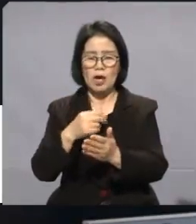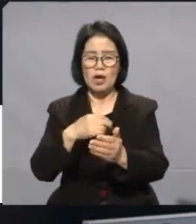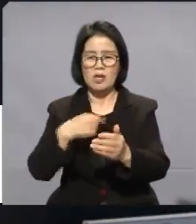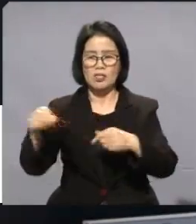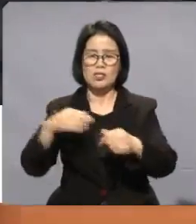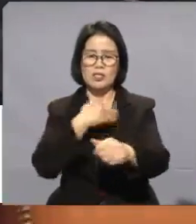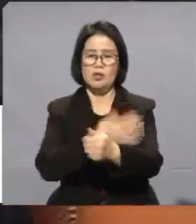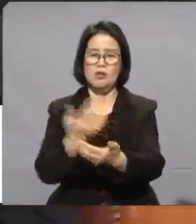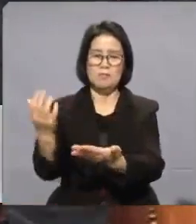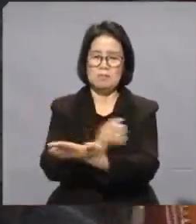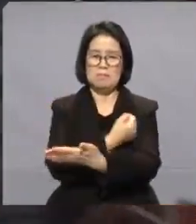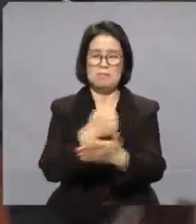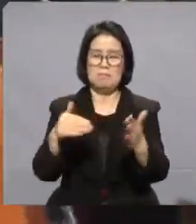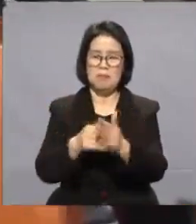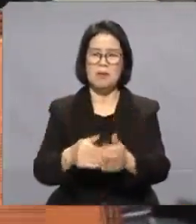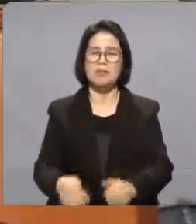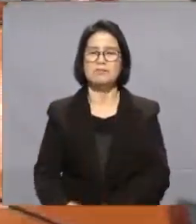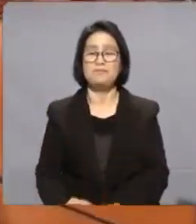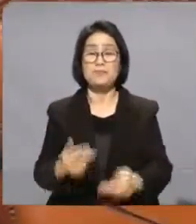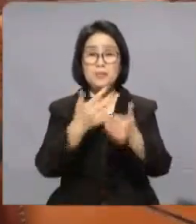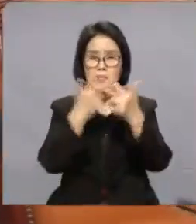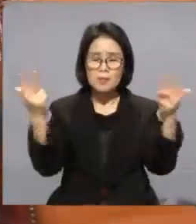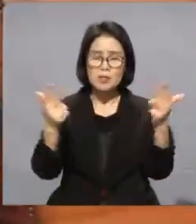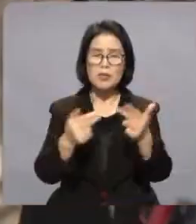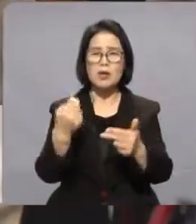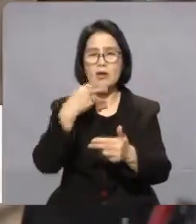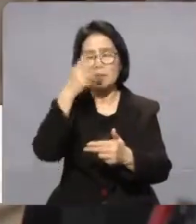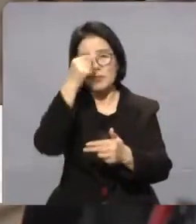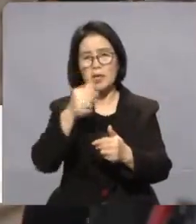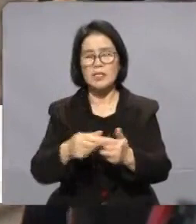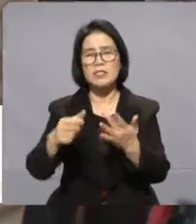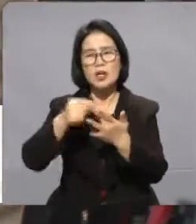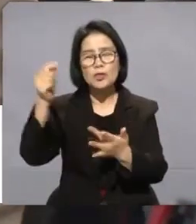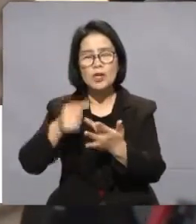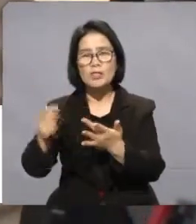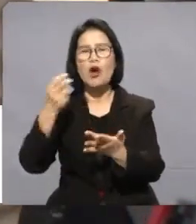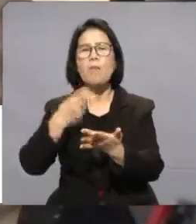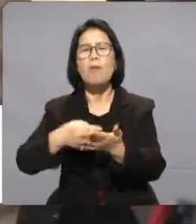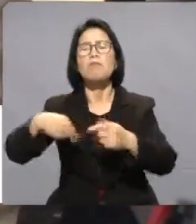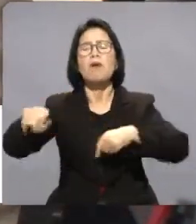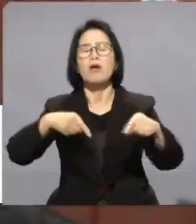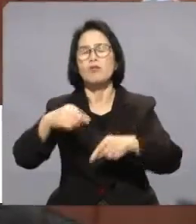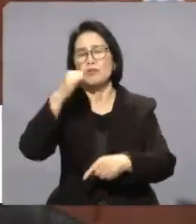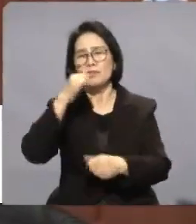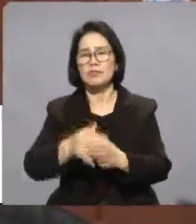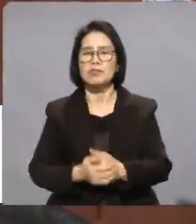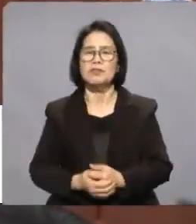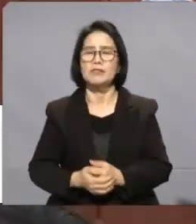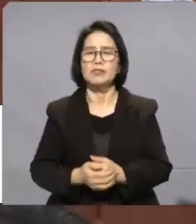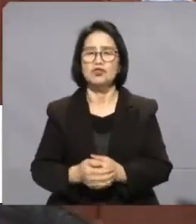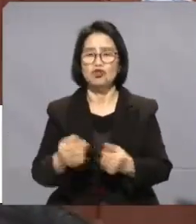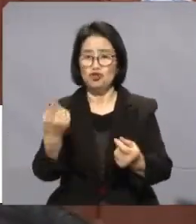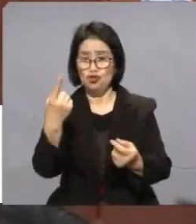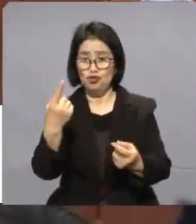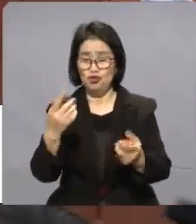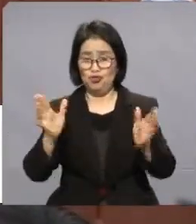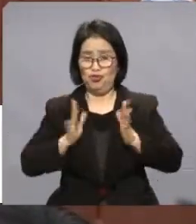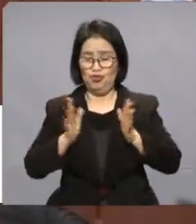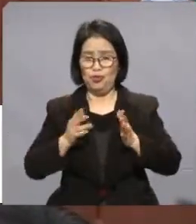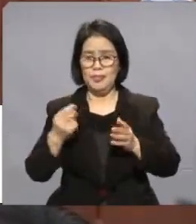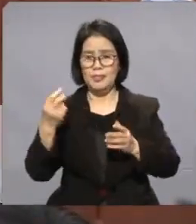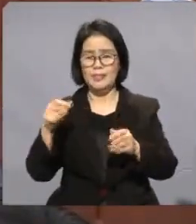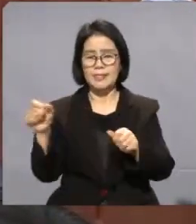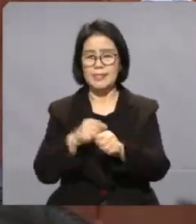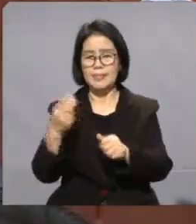지휘까지 했었어요. 이재명 대표 역시 검찰이 선택적 법치를 하고 있다며 이른바 쌍끌이 특검의 필요성을